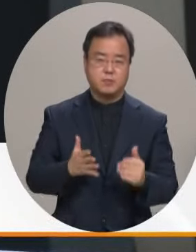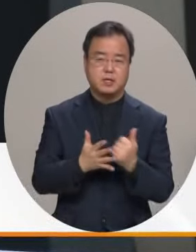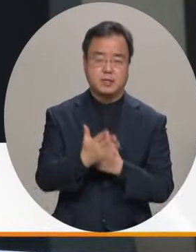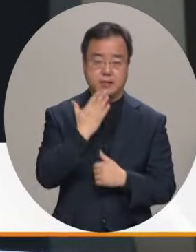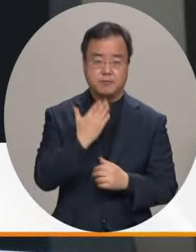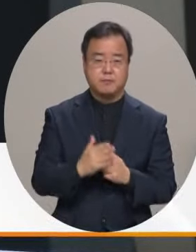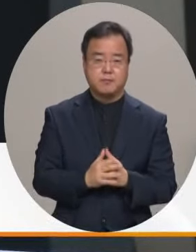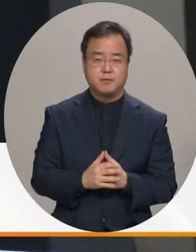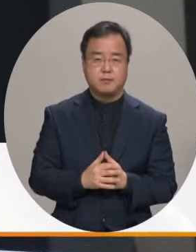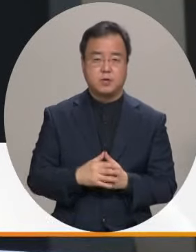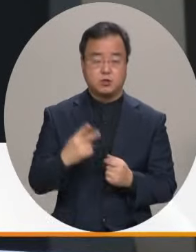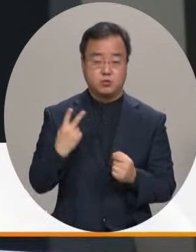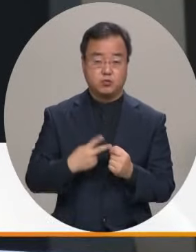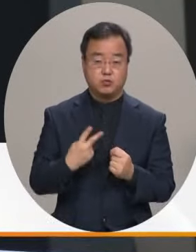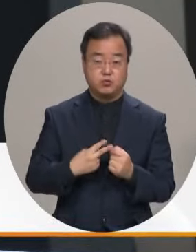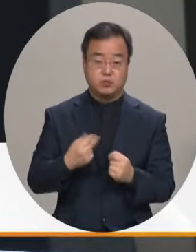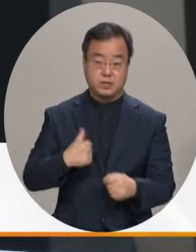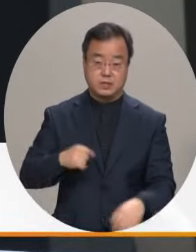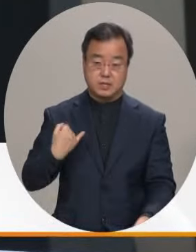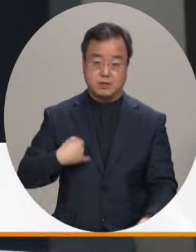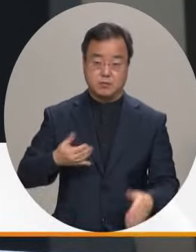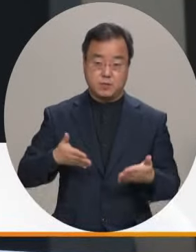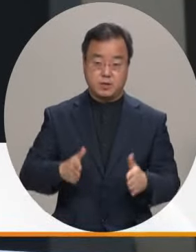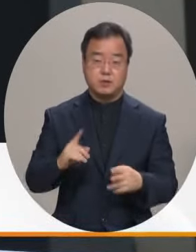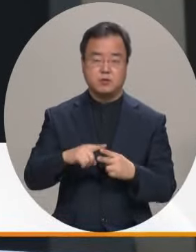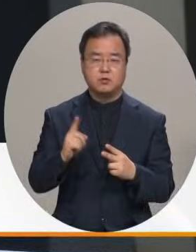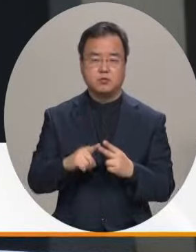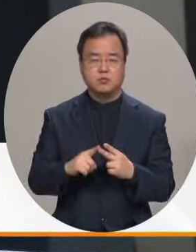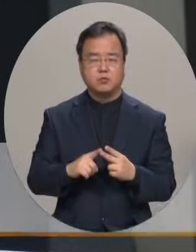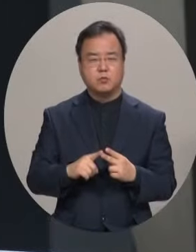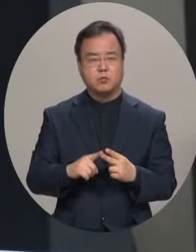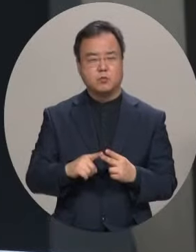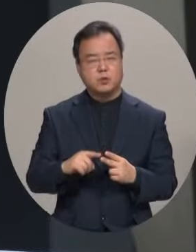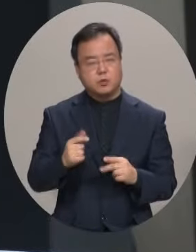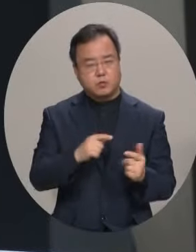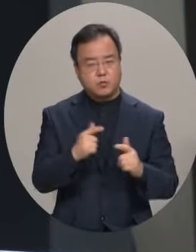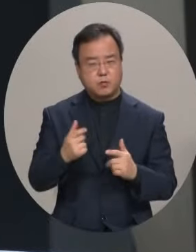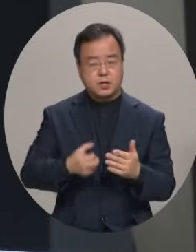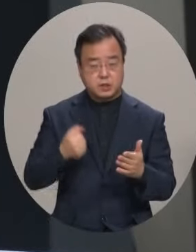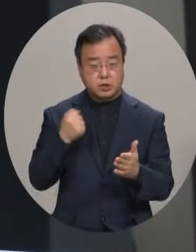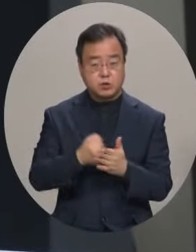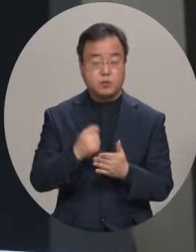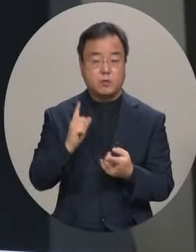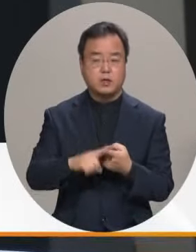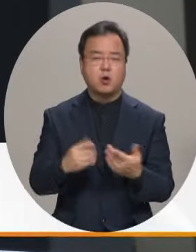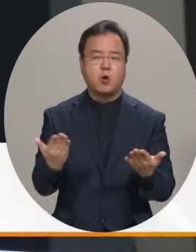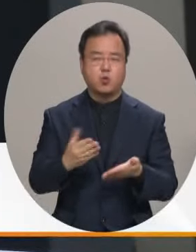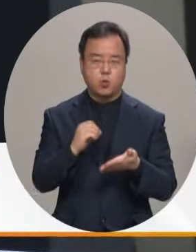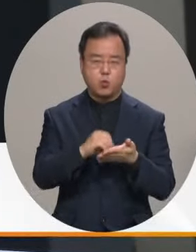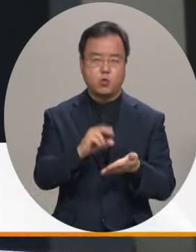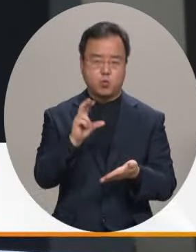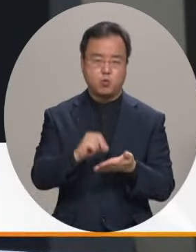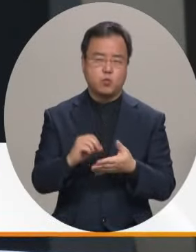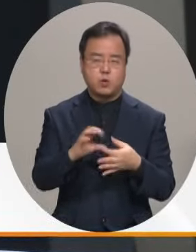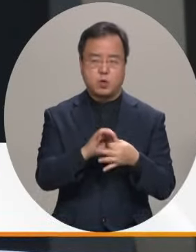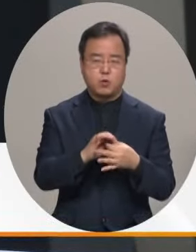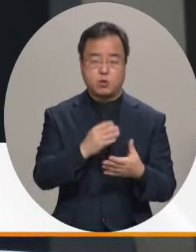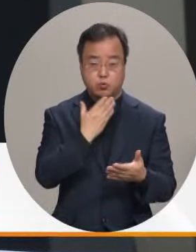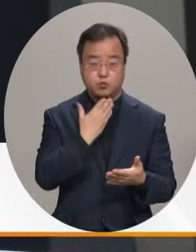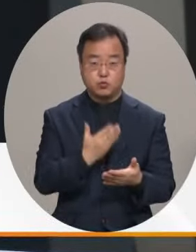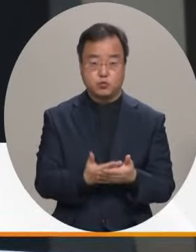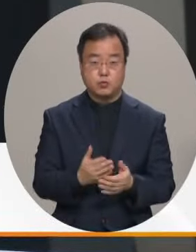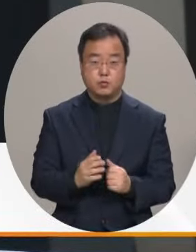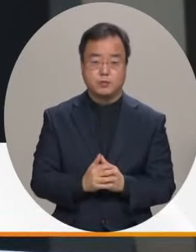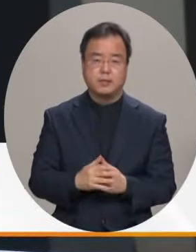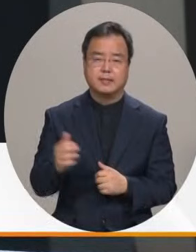예컨데 둘째 자녀의 출산이라는 자녀수를 결정하는데 있어서 고용 문제가 중요한 변인이 됩니다 어